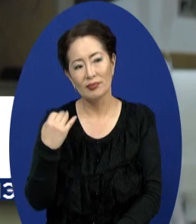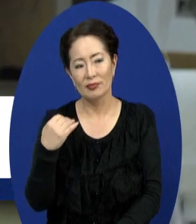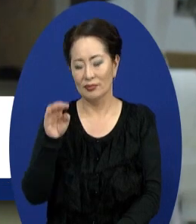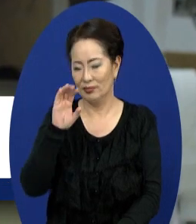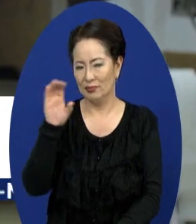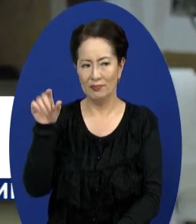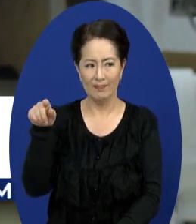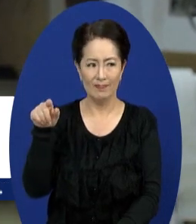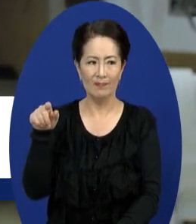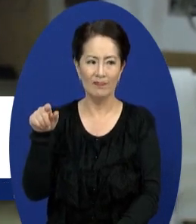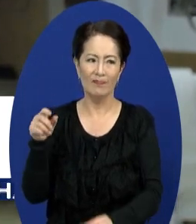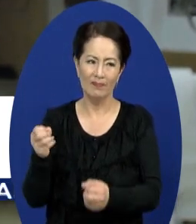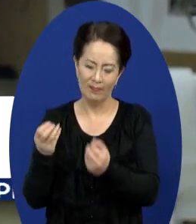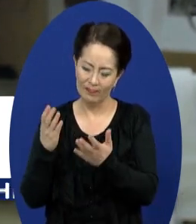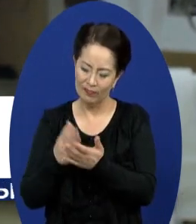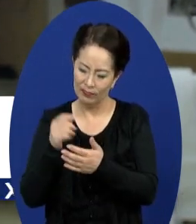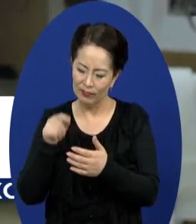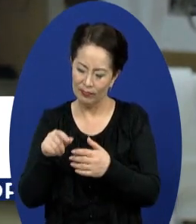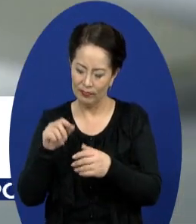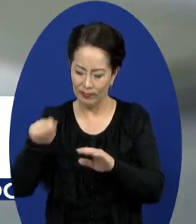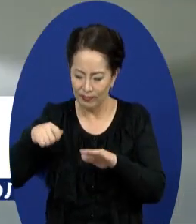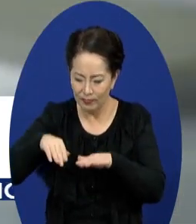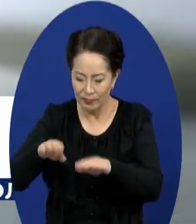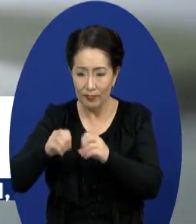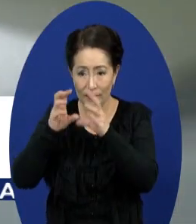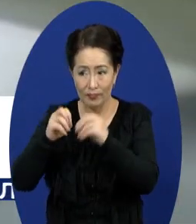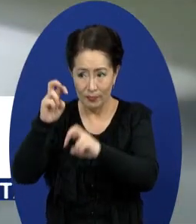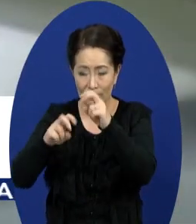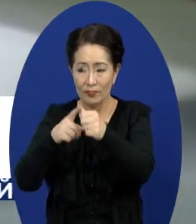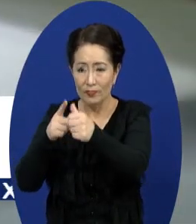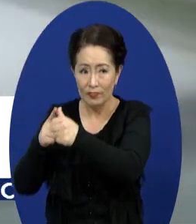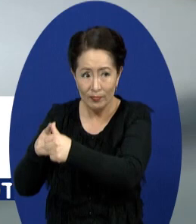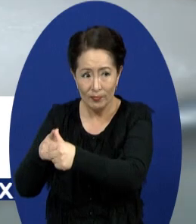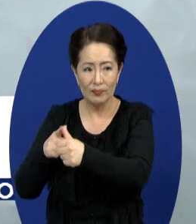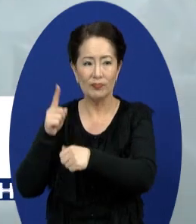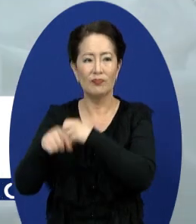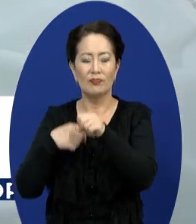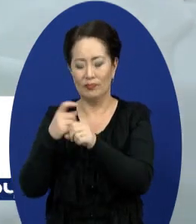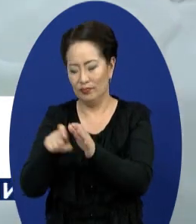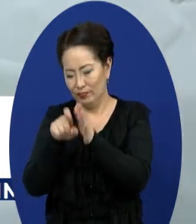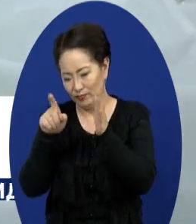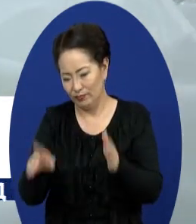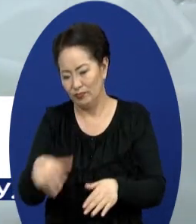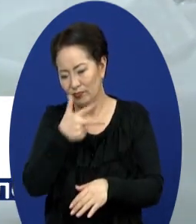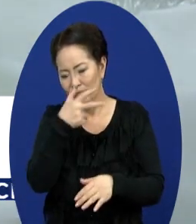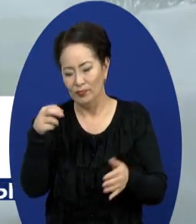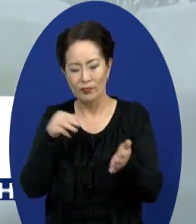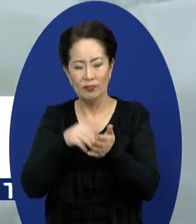гарчээ. Одоогийн хүчин чадлаар зөвхөн оюумал бүтээгдэхүүн үйлдвэрлэгчид жилдээ 300 орчим тэрбум төгрөгийн